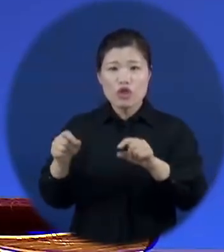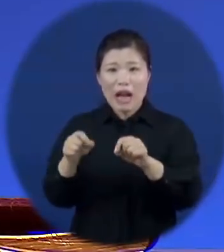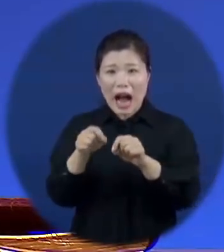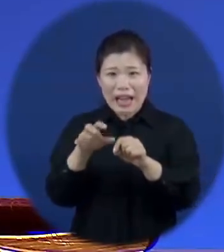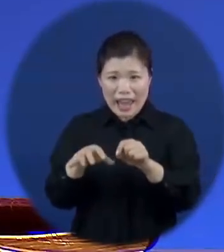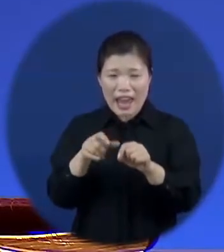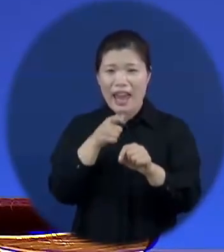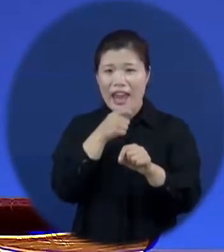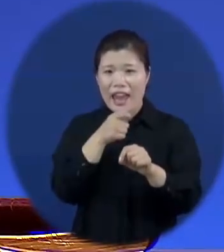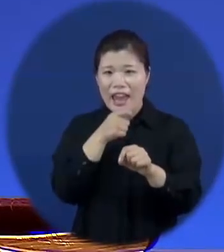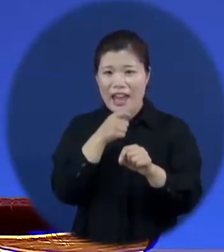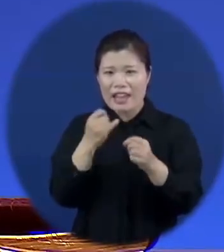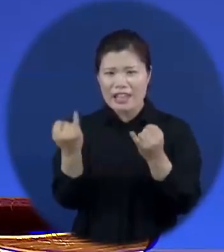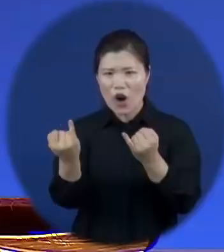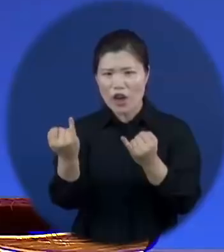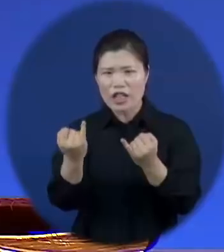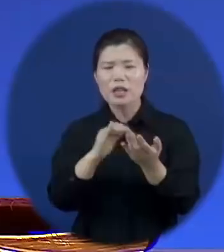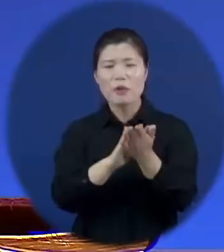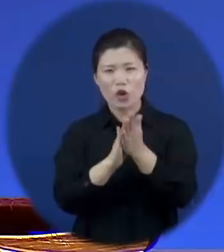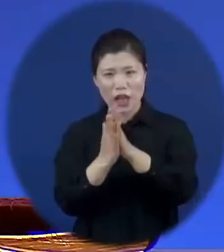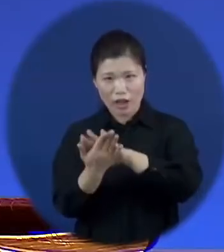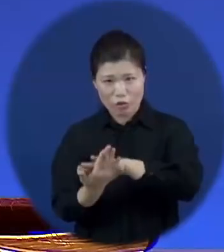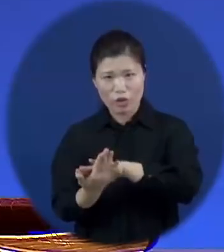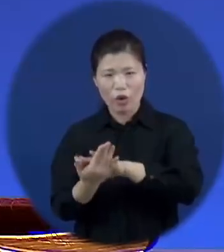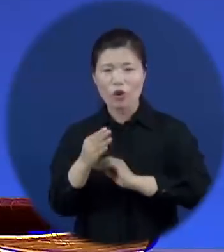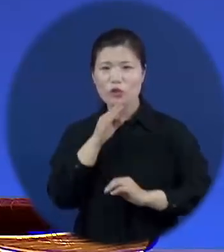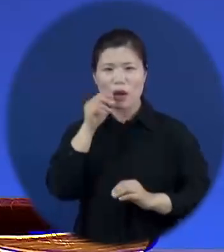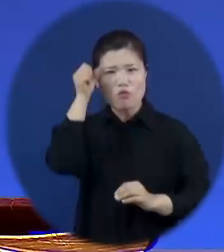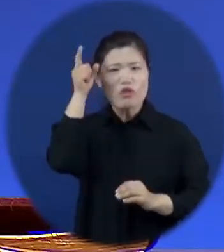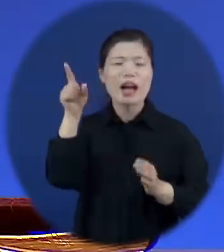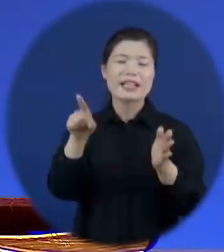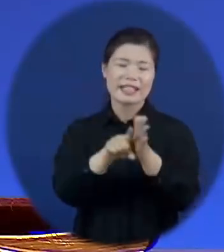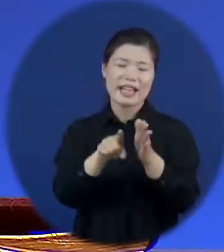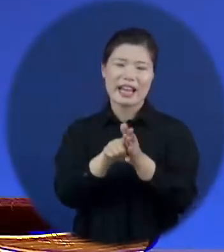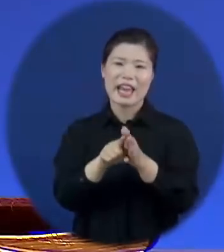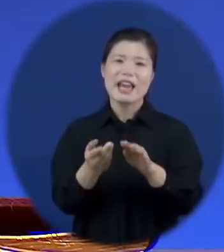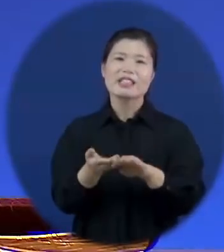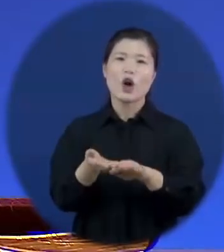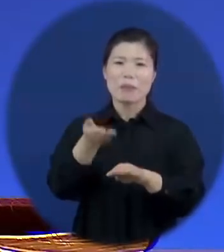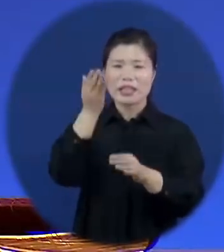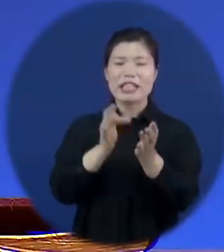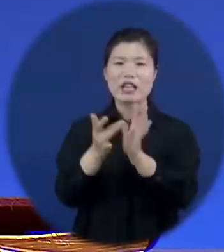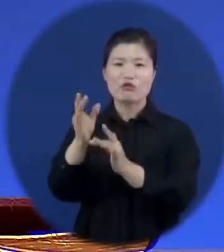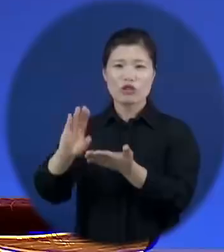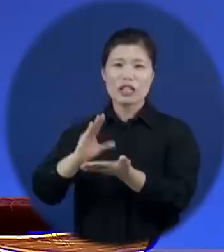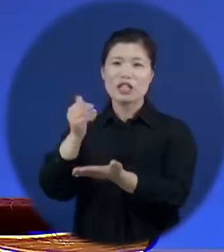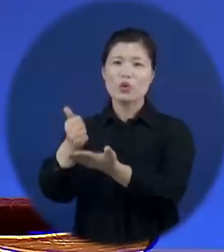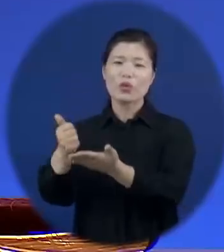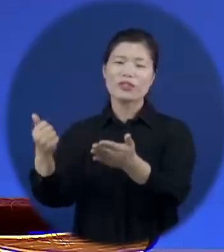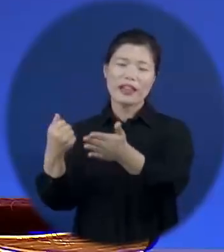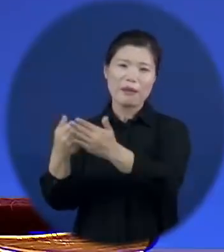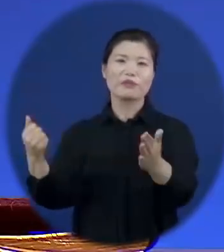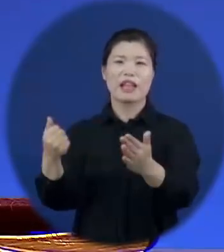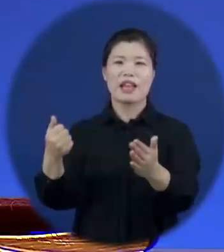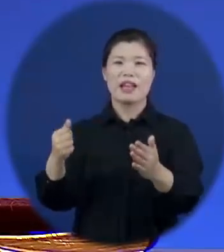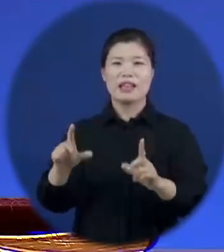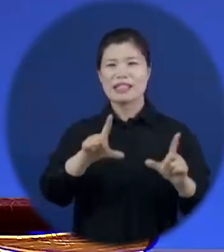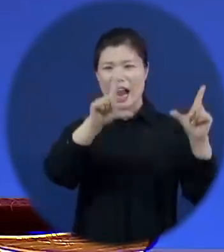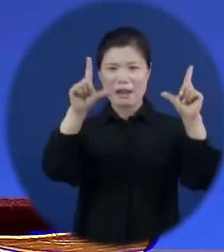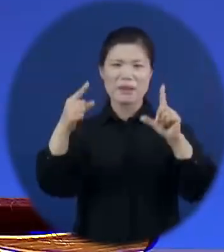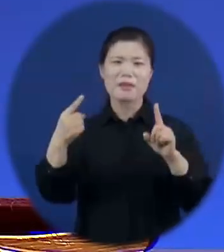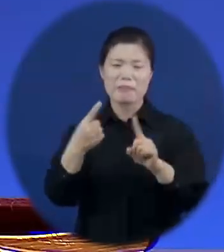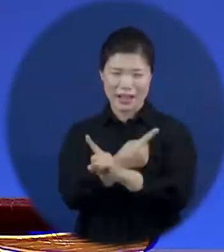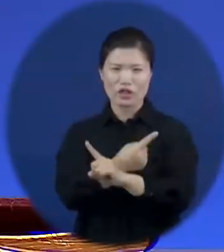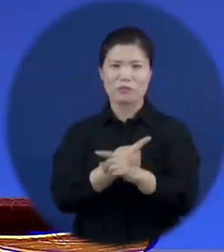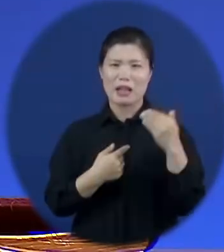그리했고요, 사도 바울이 그리했고요, 위대한 신앙의 선배들이 예수 그리스도를 만남으로 다 바뀌었습니다.